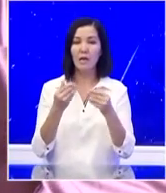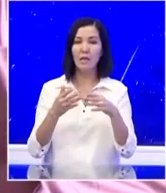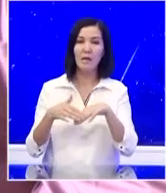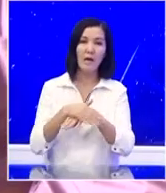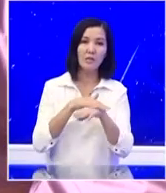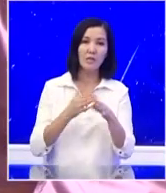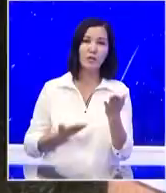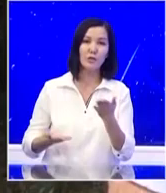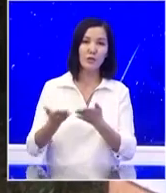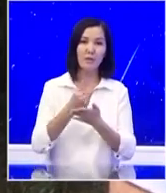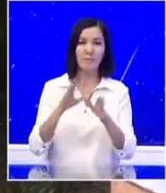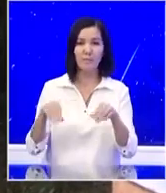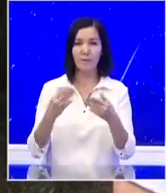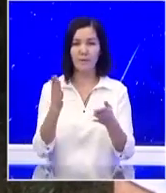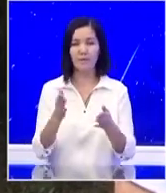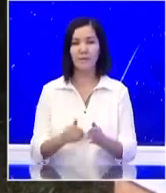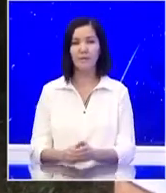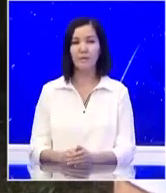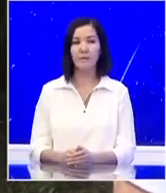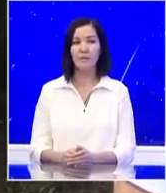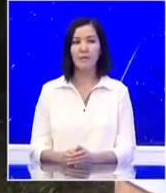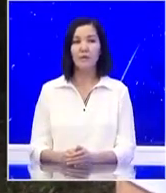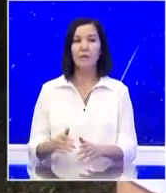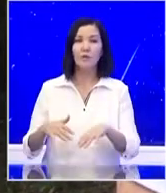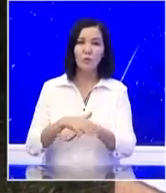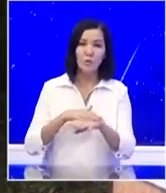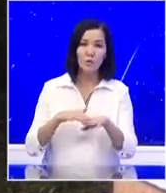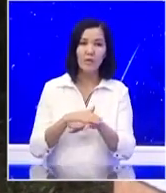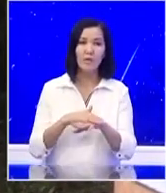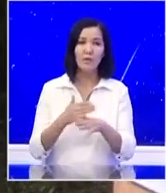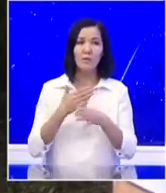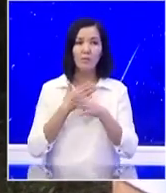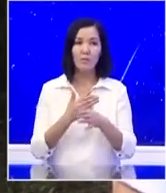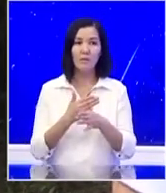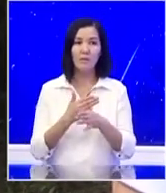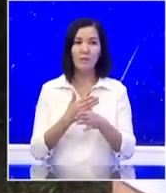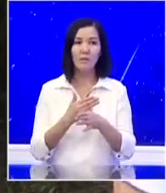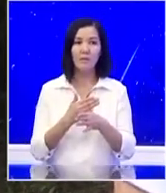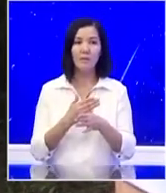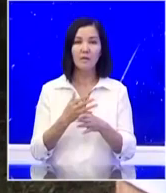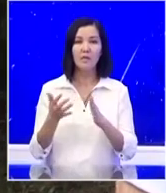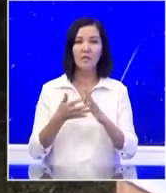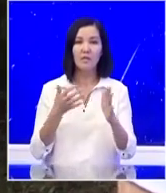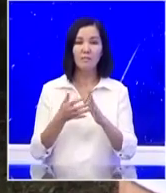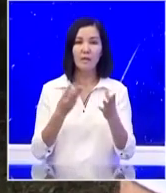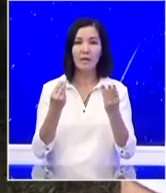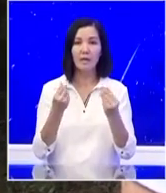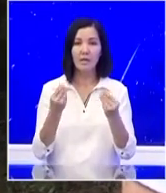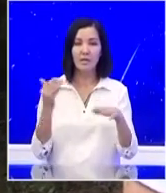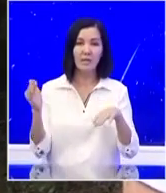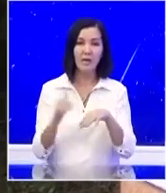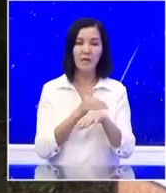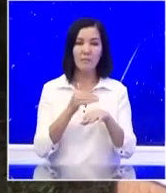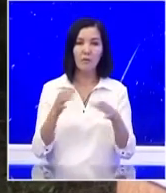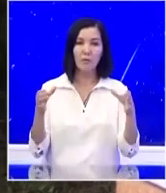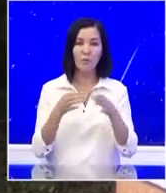алынып жатқанын айтады. Ауыл тұрғындарының көмегімен қосымша жетпеген қаражатты қарекет қайырымдылық қорының